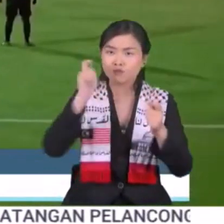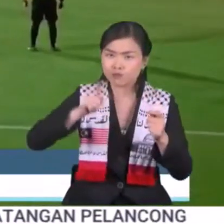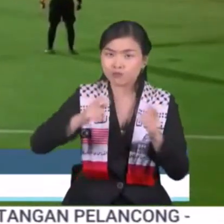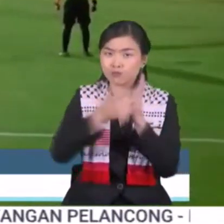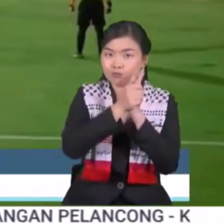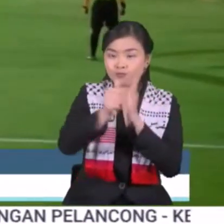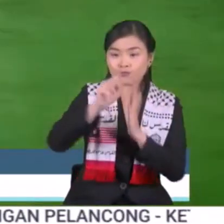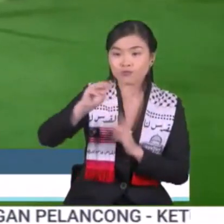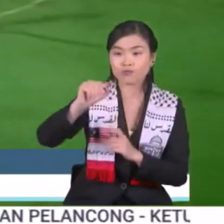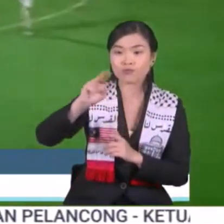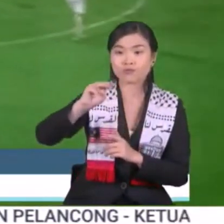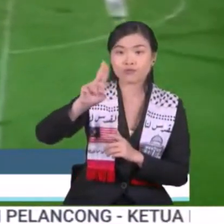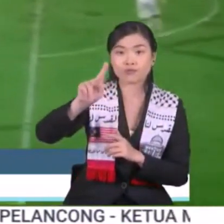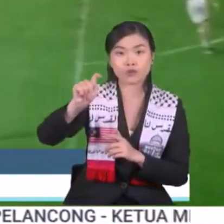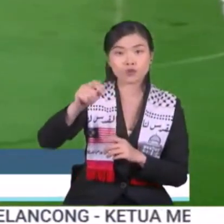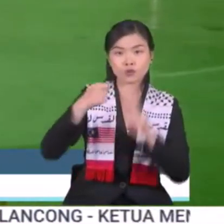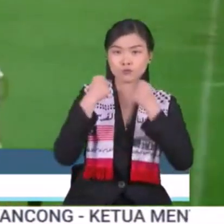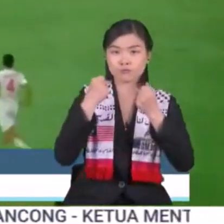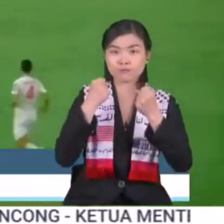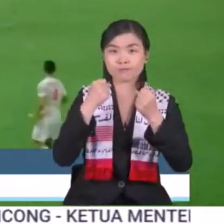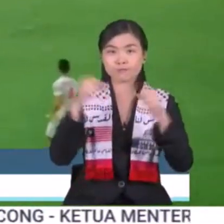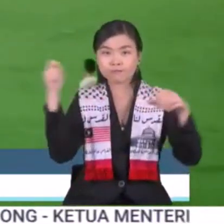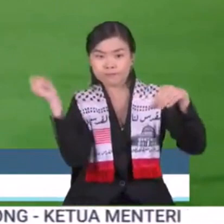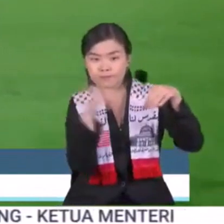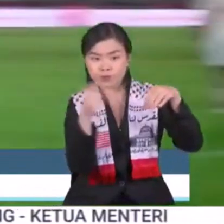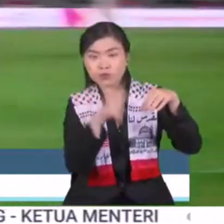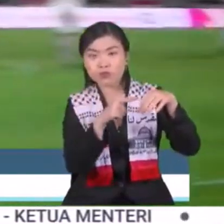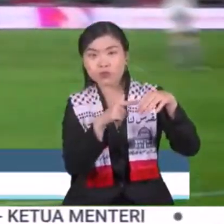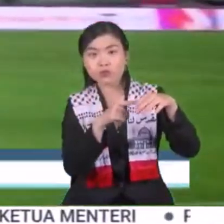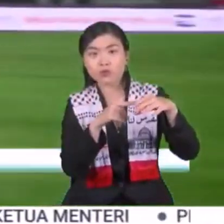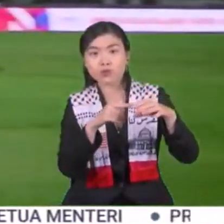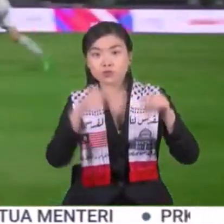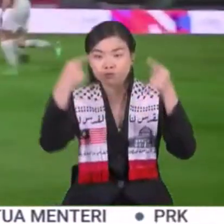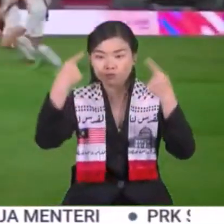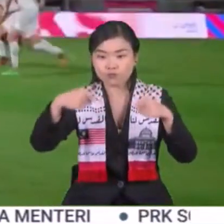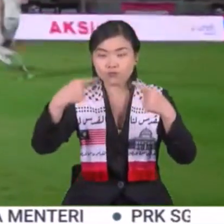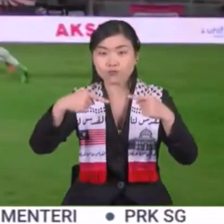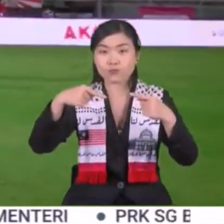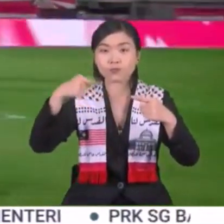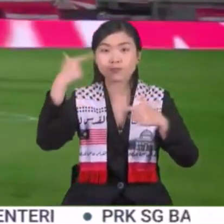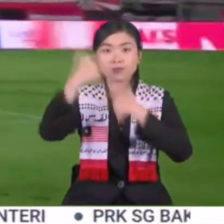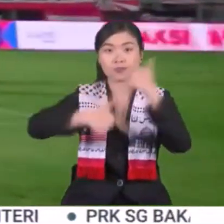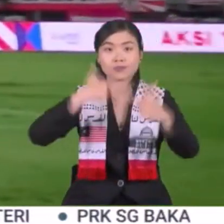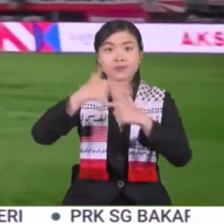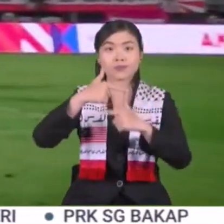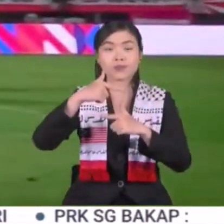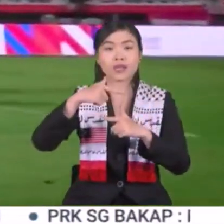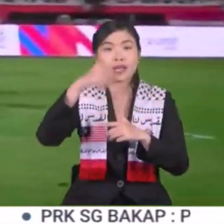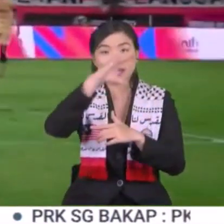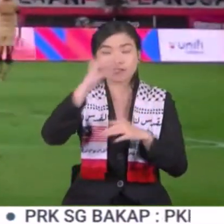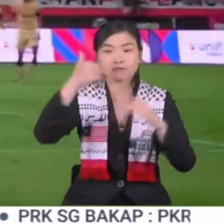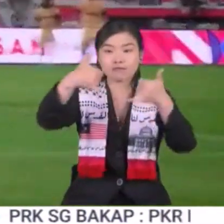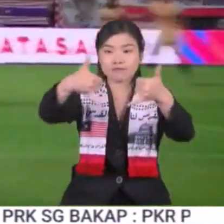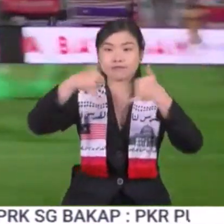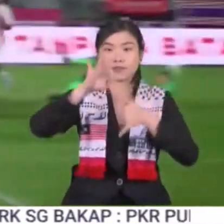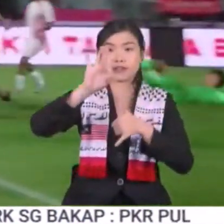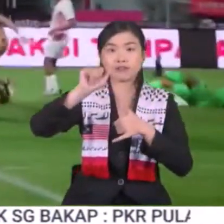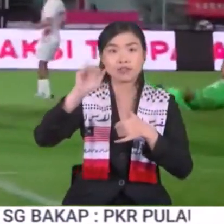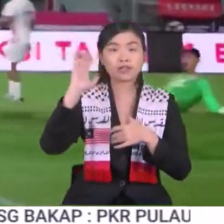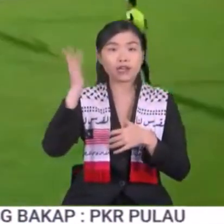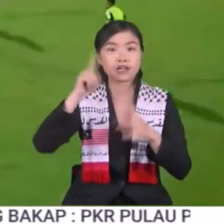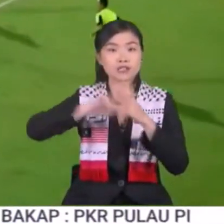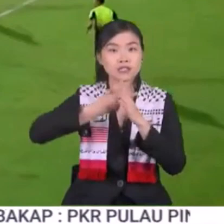memerlukan kepakaran Mahmud bagi memperkuat jentera serangan dalam mengharungi perlawanan Liga Super dan Piala FA yang dijadualkan